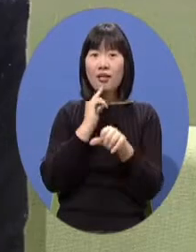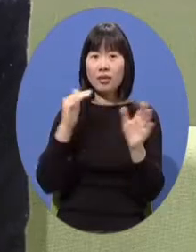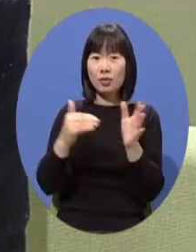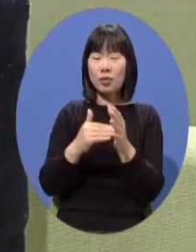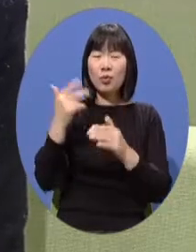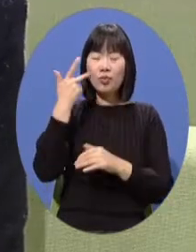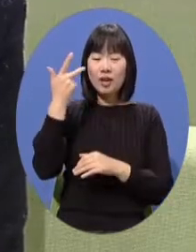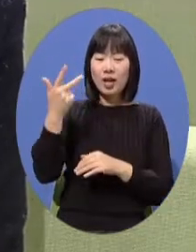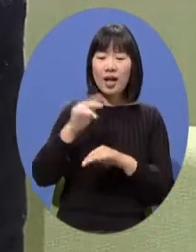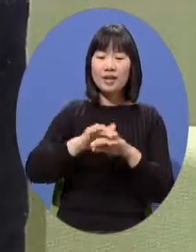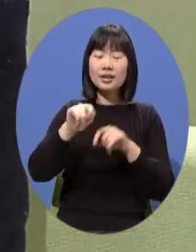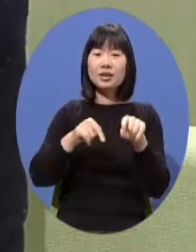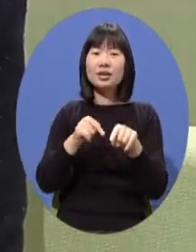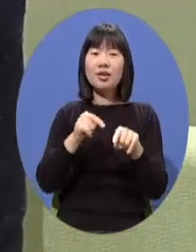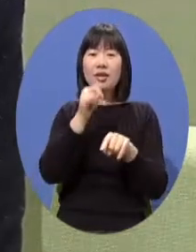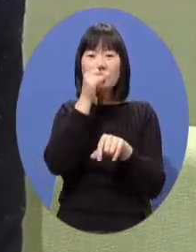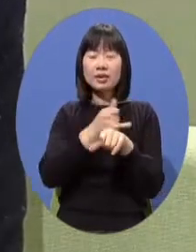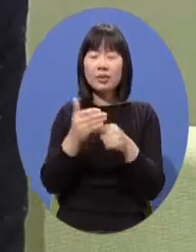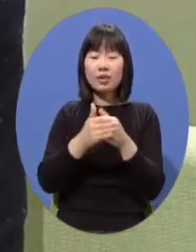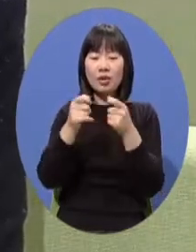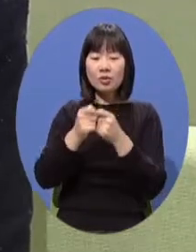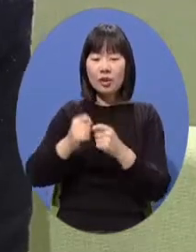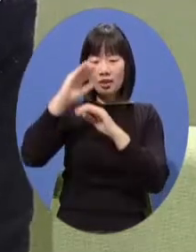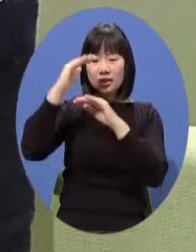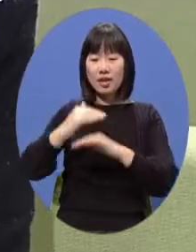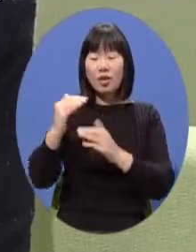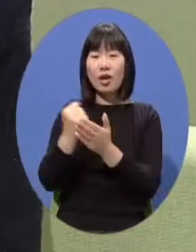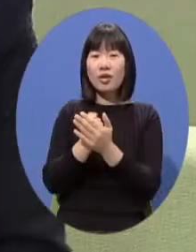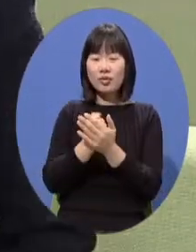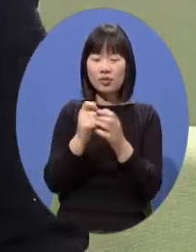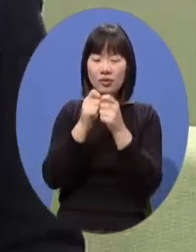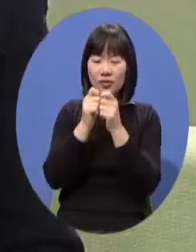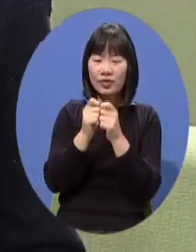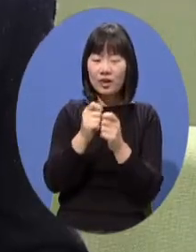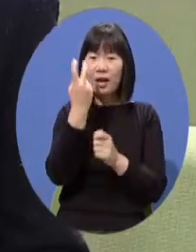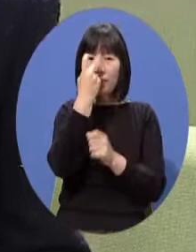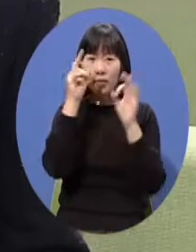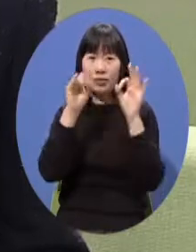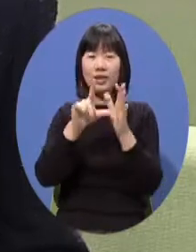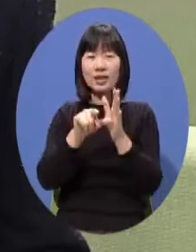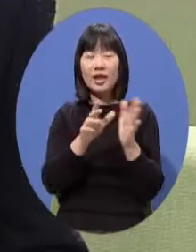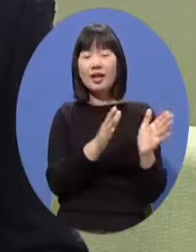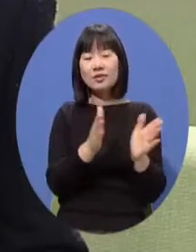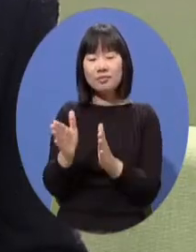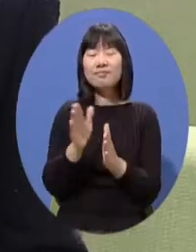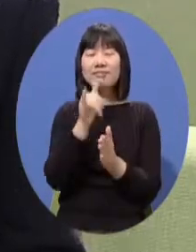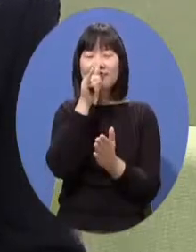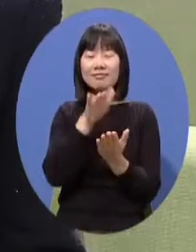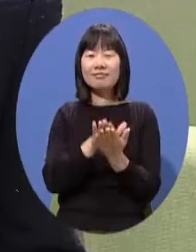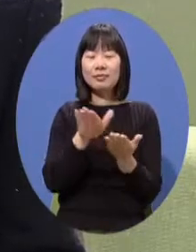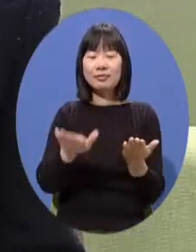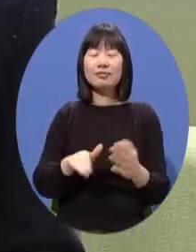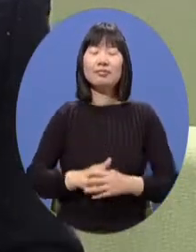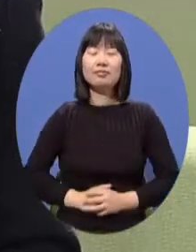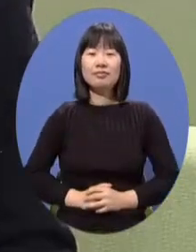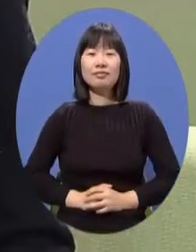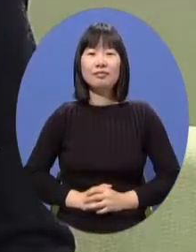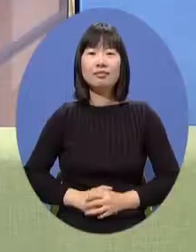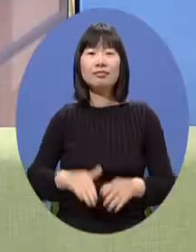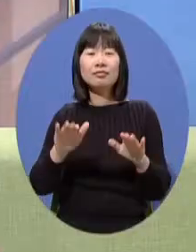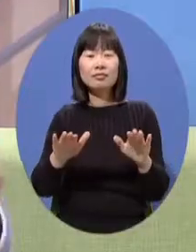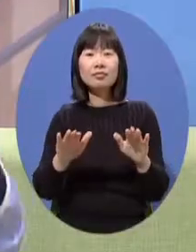다음 주에는 실전편, 그래서 구체적인 사례 갖고 속속들이 살펴보는 시간 가지려고 해요. 네. 네. 그렇군요. 그런데